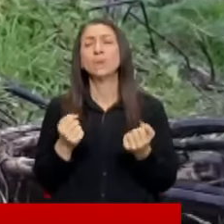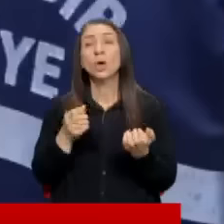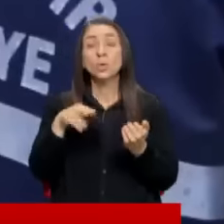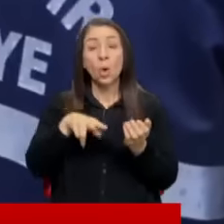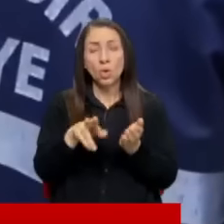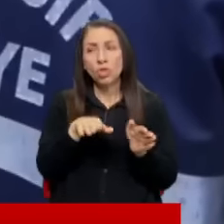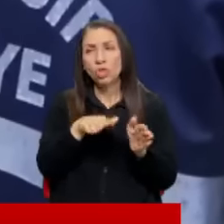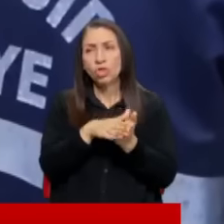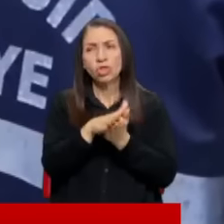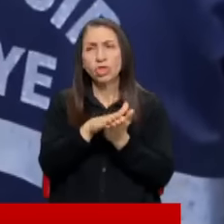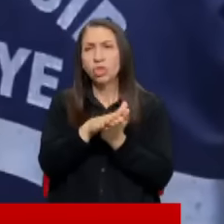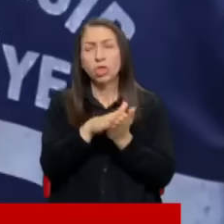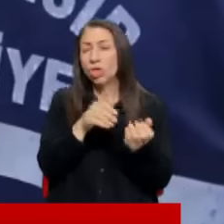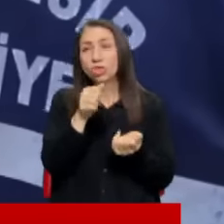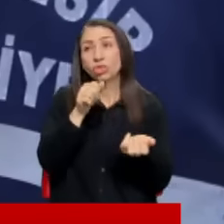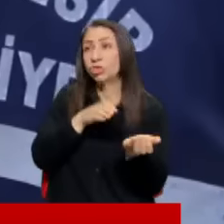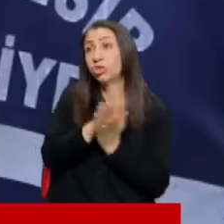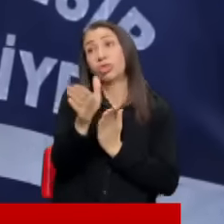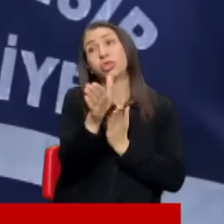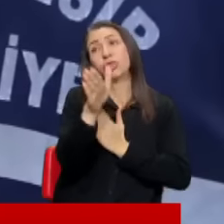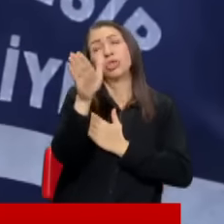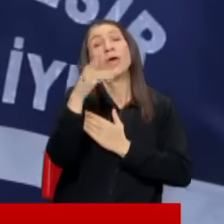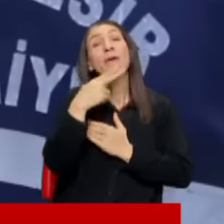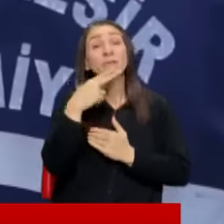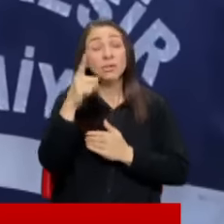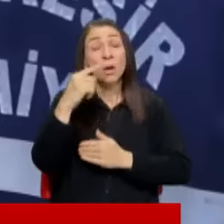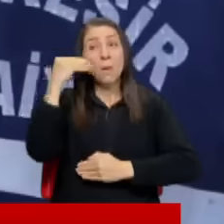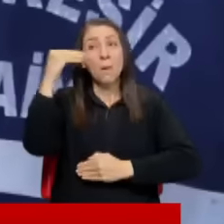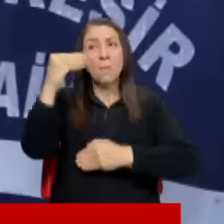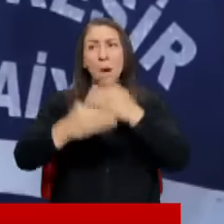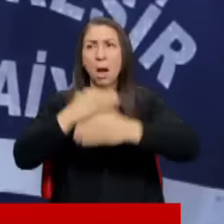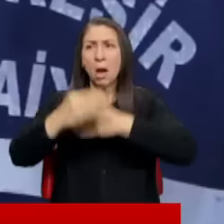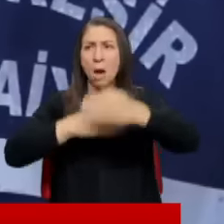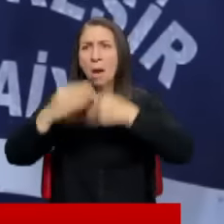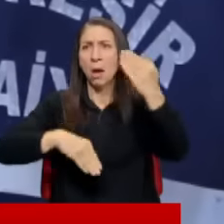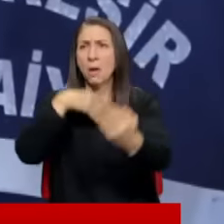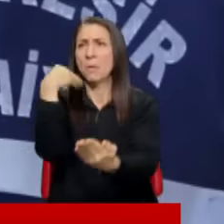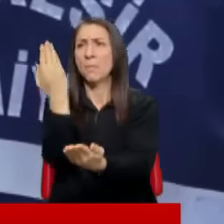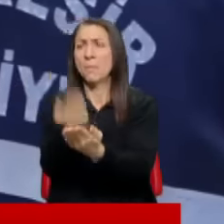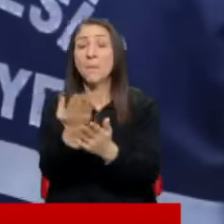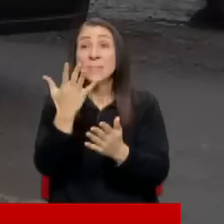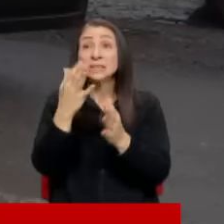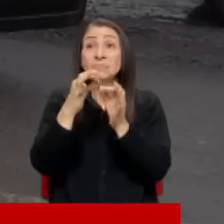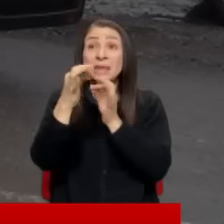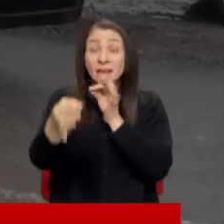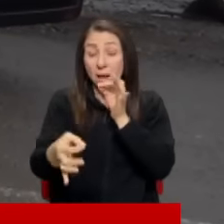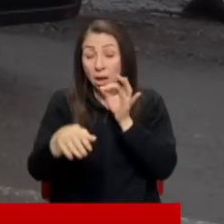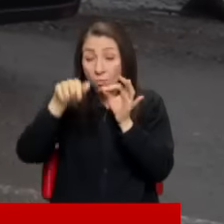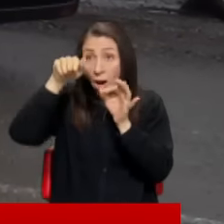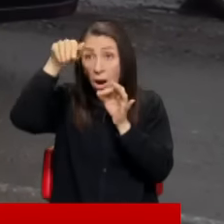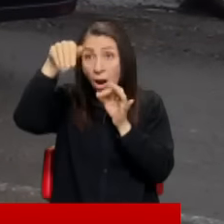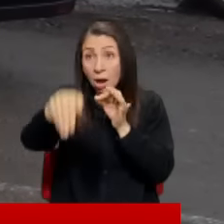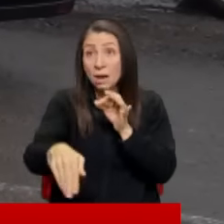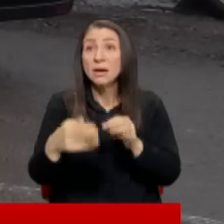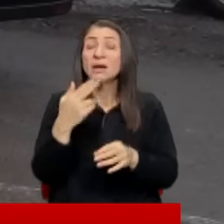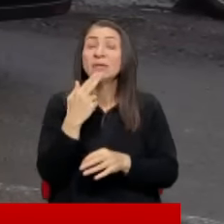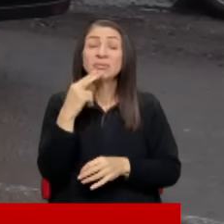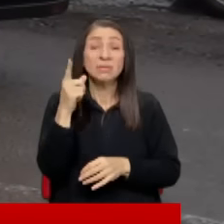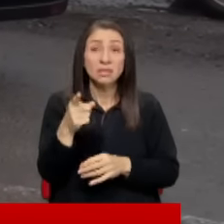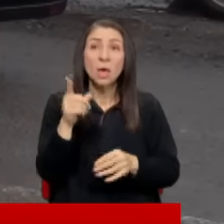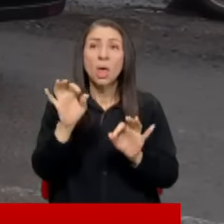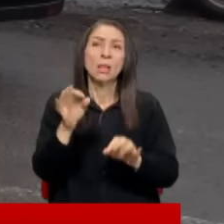Kayganlaşan zeminde direksiyon hakimiyetini kaybeden kadın takla atan aracın içinde 5 metrelik şarampolu yuvarlandı. Genç kadın